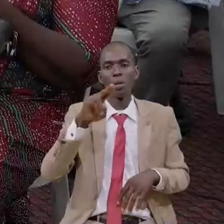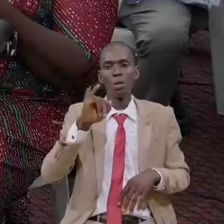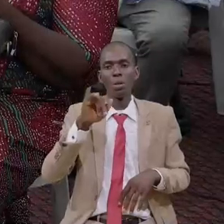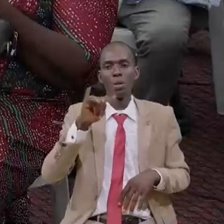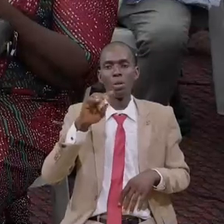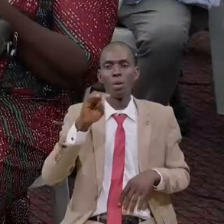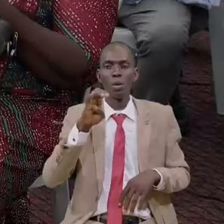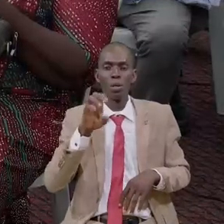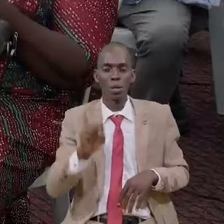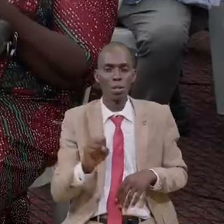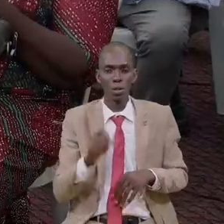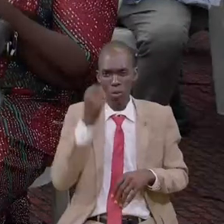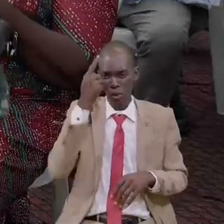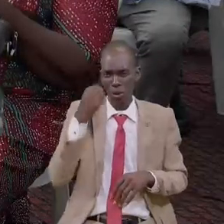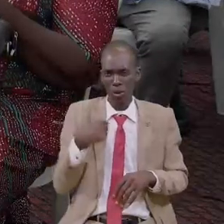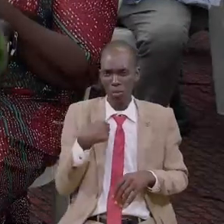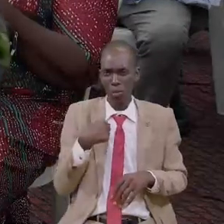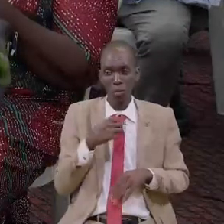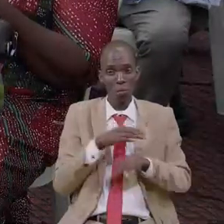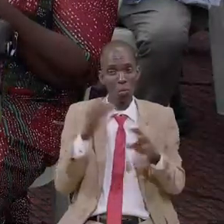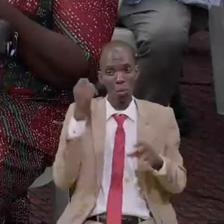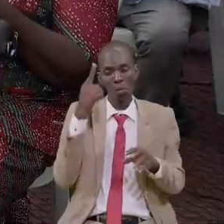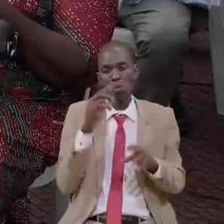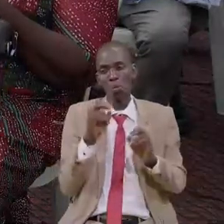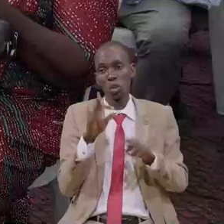Si tu comprends, dis Amen.